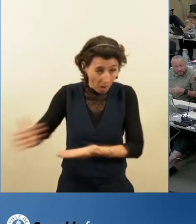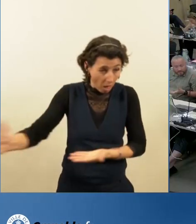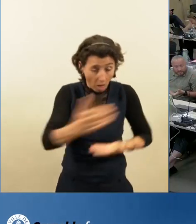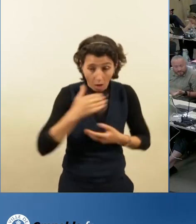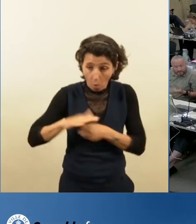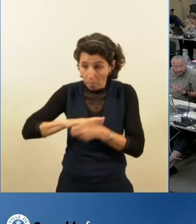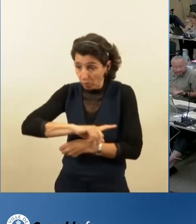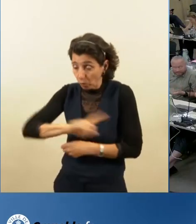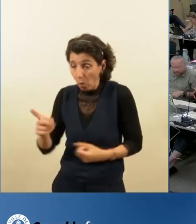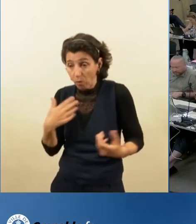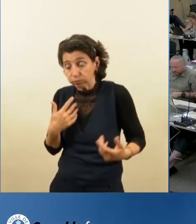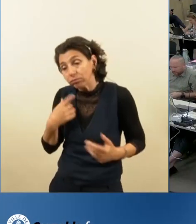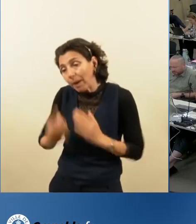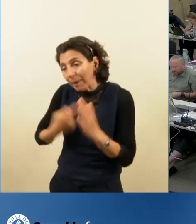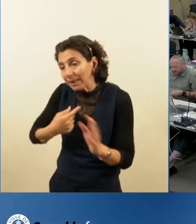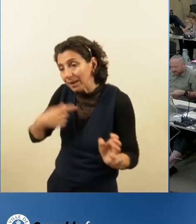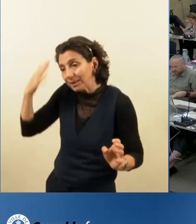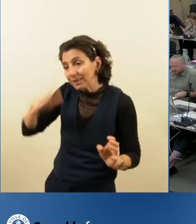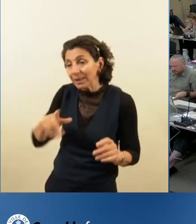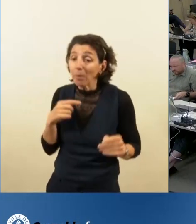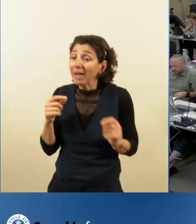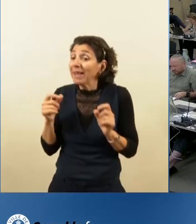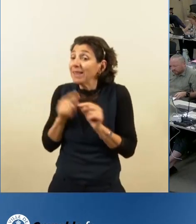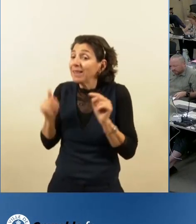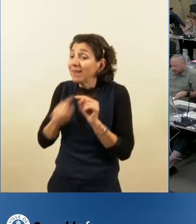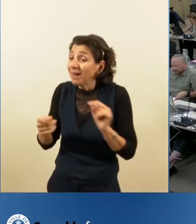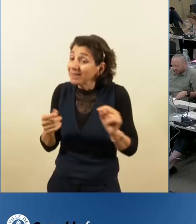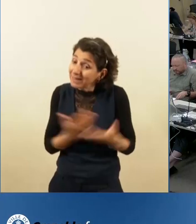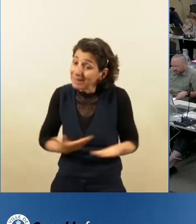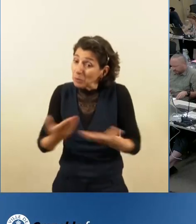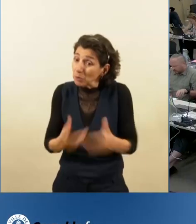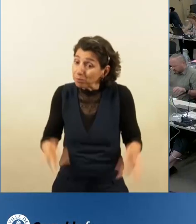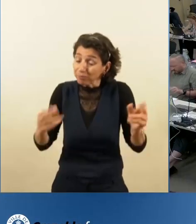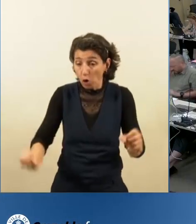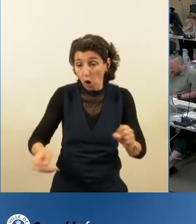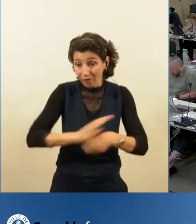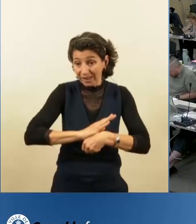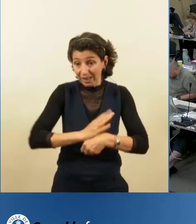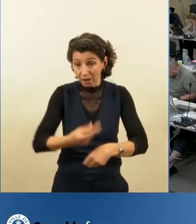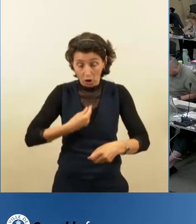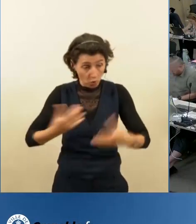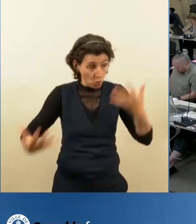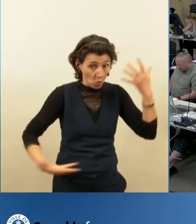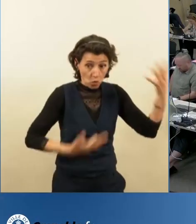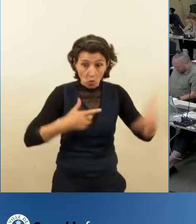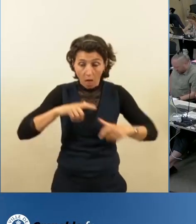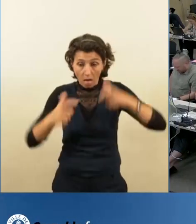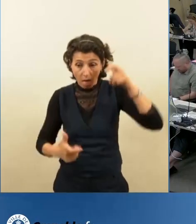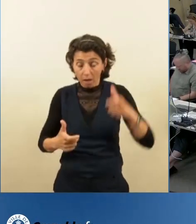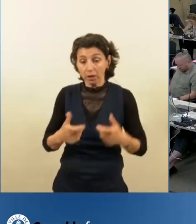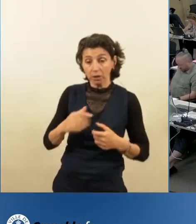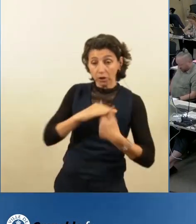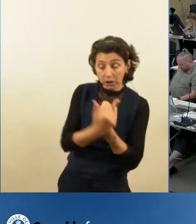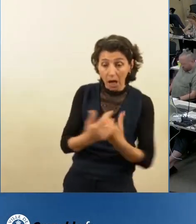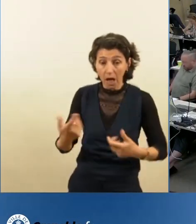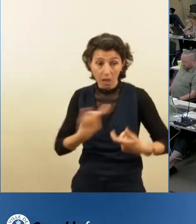je vous rappelle qu'il y a eu quelque chose un petit détail qui s'appelle le covid qui ont mis les gens dans des situations économiques et sociales qui n'était pas les mêmes dit à deux ans